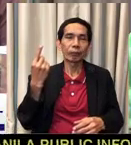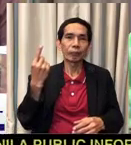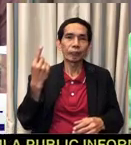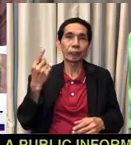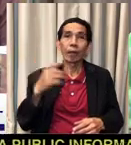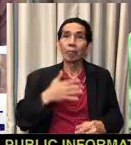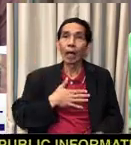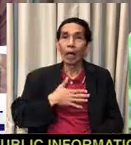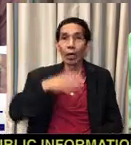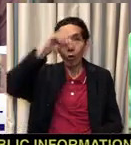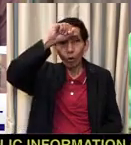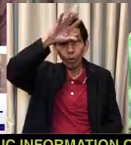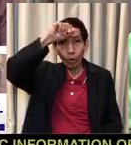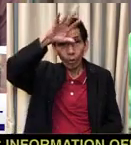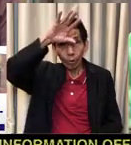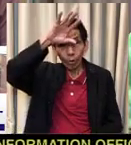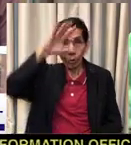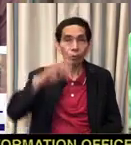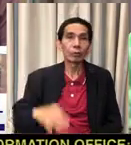Yung lolo ko,